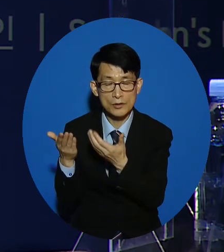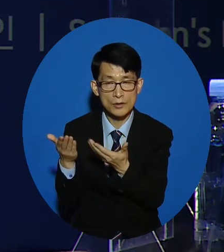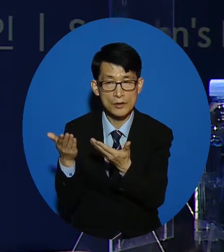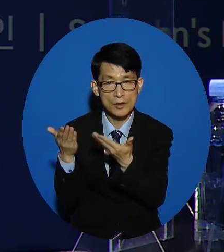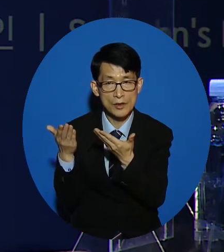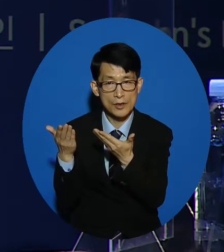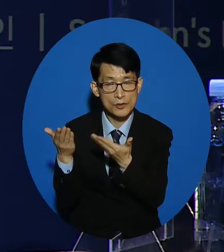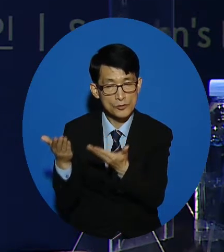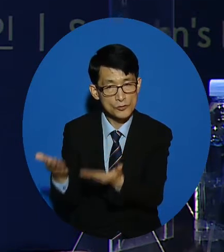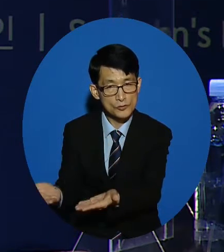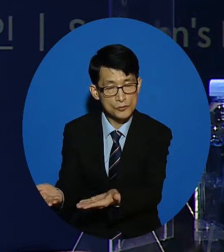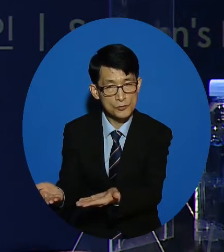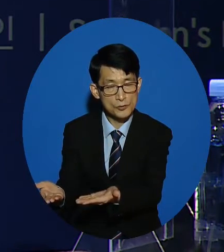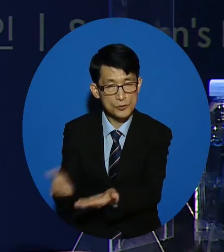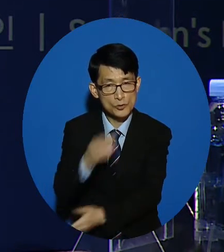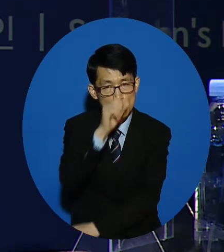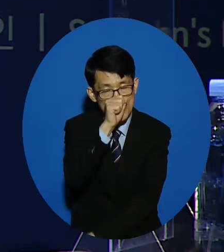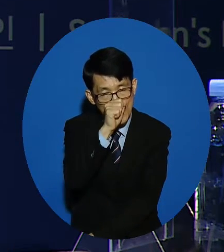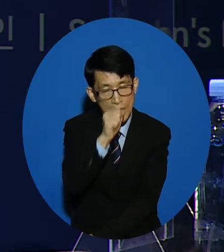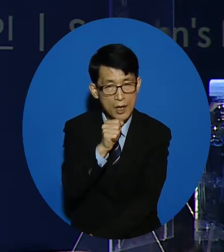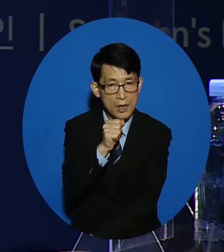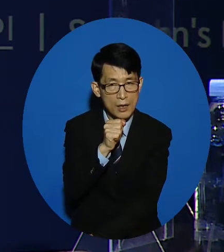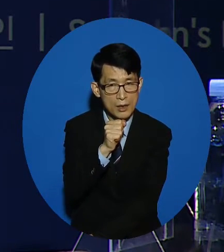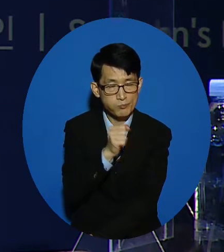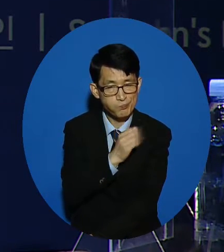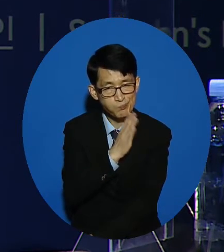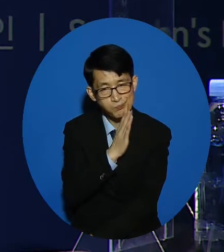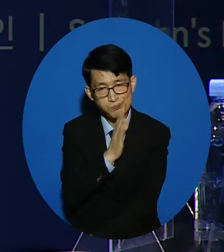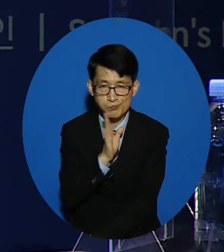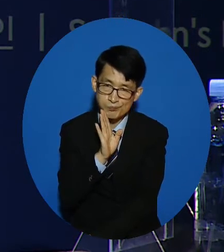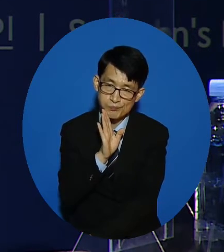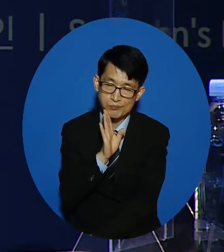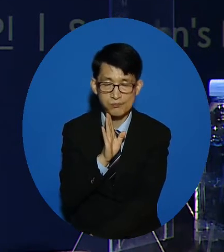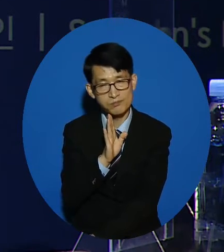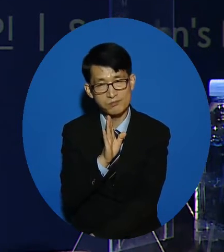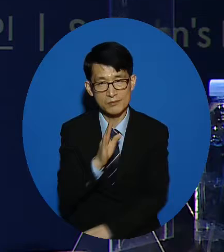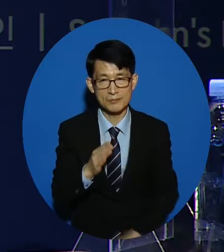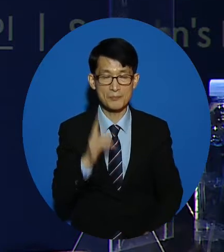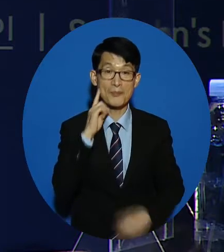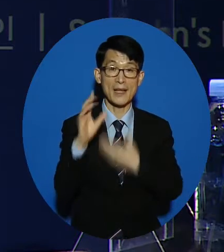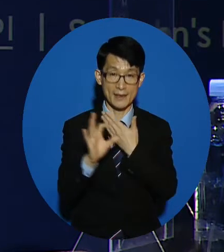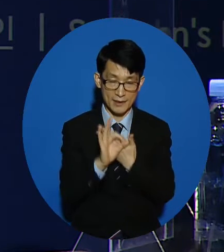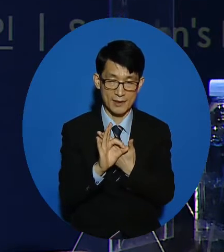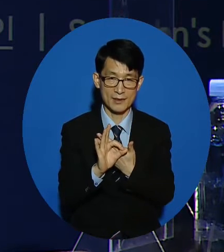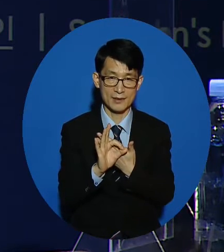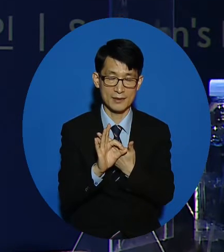옳은 방법이냐. 저는 제가 만일